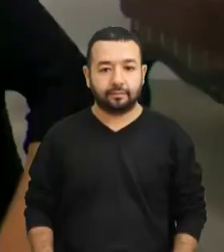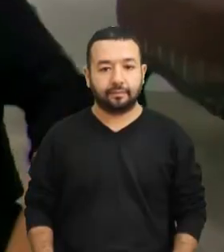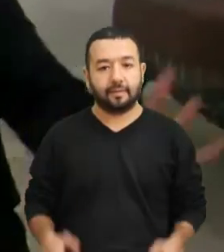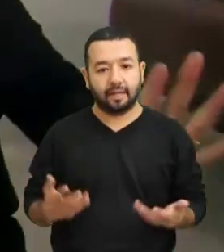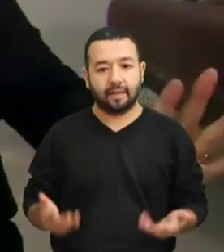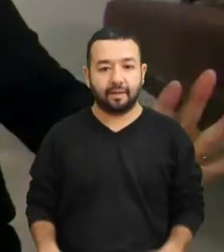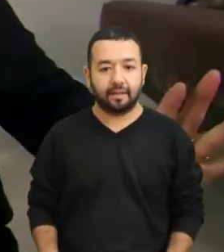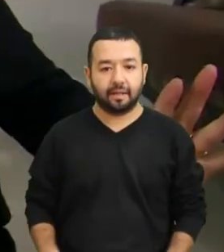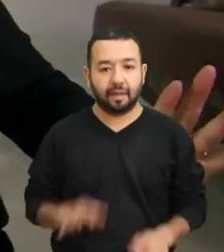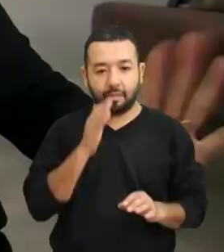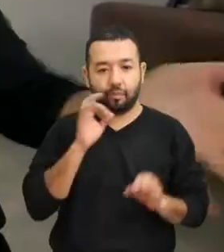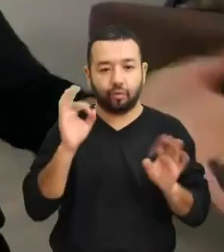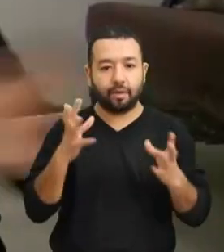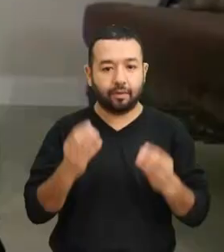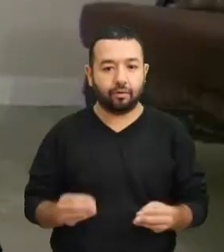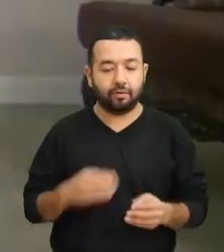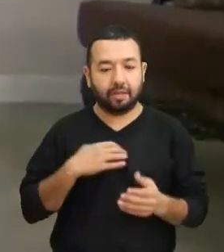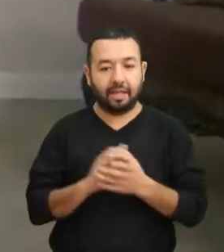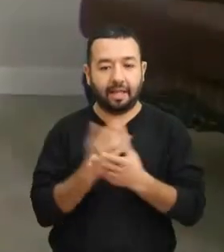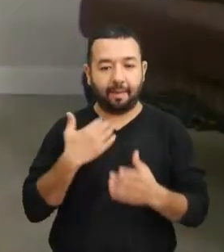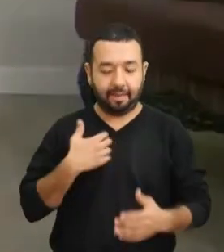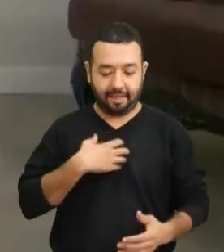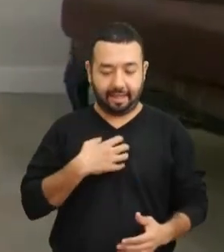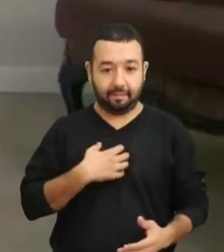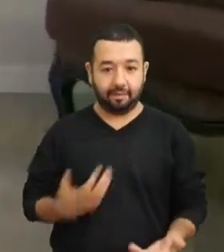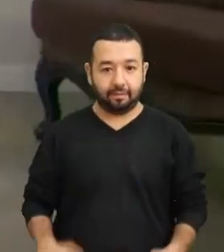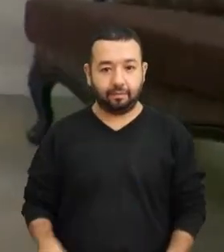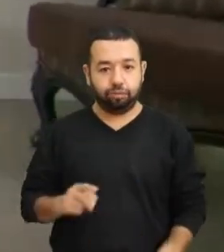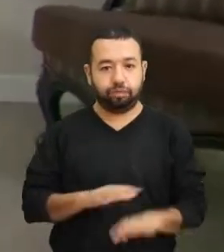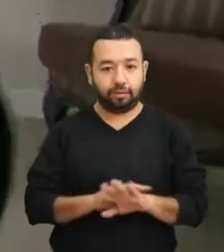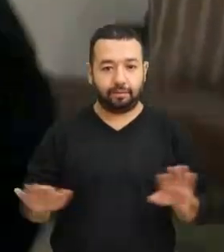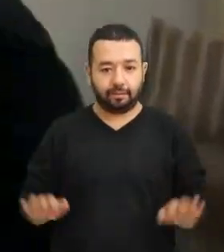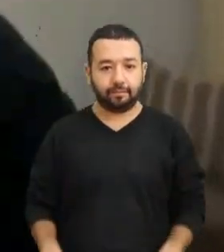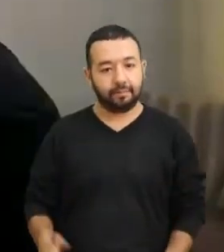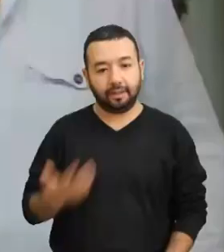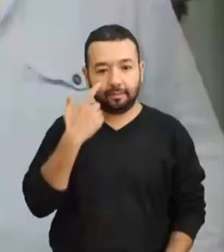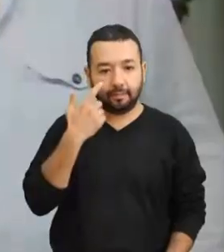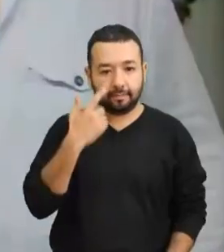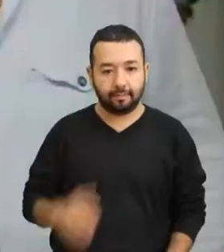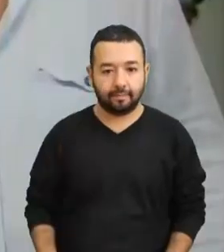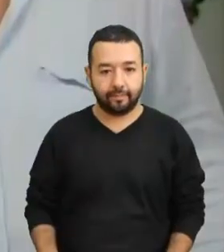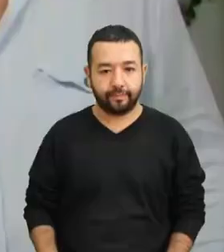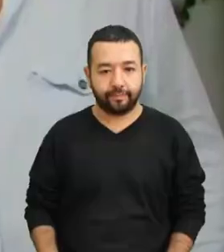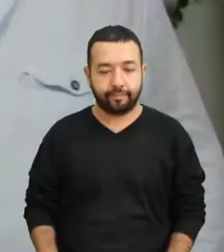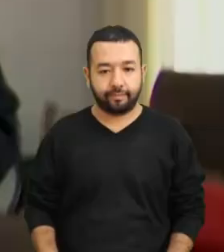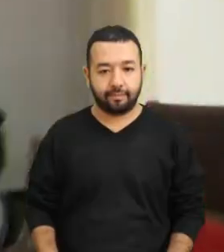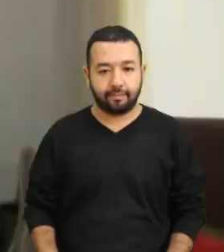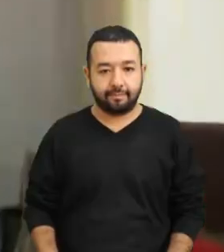Evet. Mükemmel oldu. Tebrik ediyorum kendime. Bu tamam. Haydi bakalım.